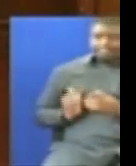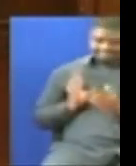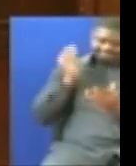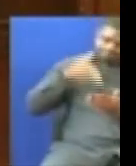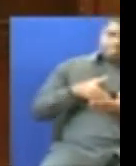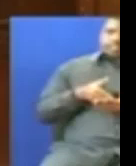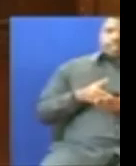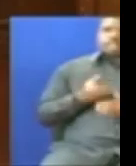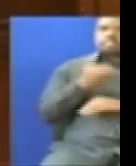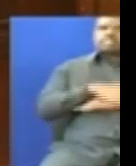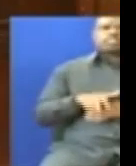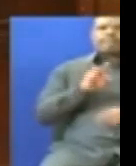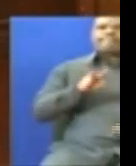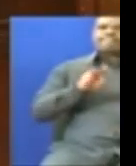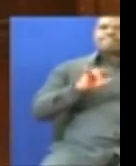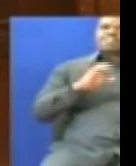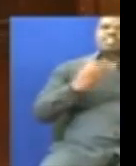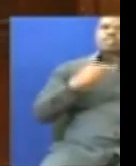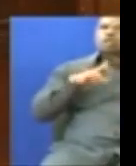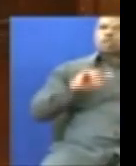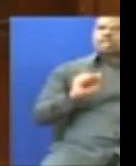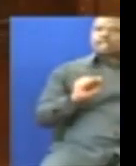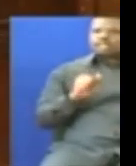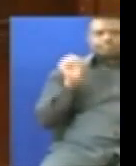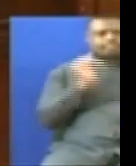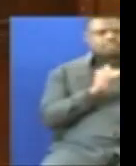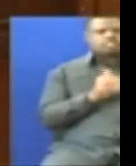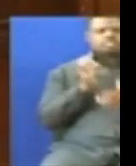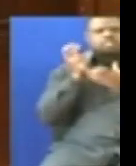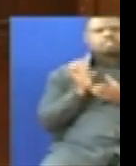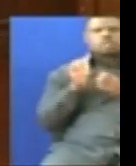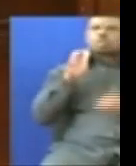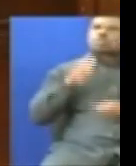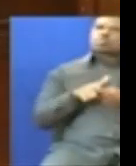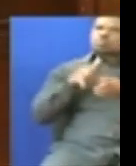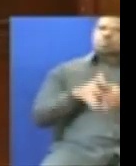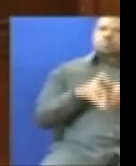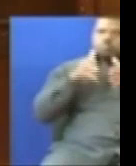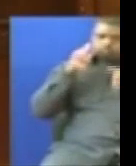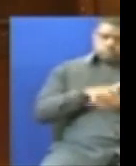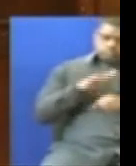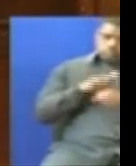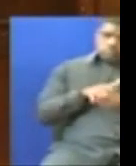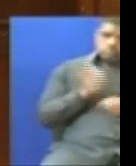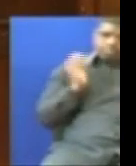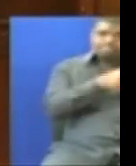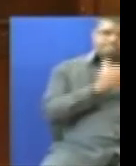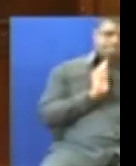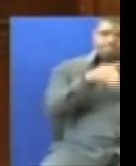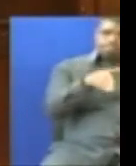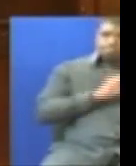ziwa Victoria huko, naamini kwamba tutakuwa tunasafirisha shehena kubwa sana kwenda katika maeneo mbalimbali